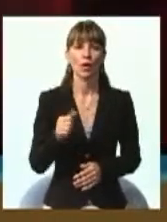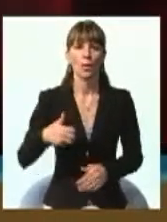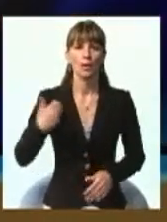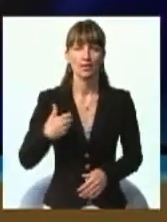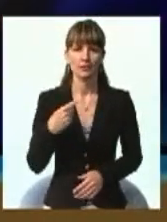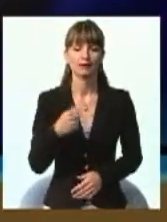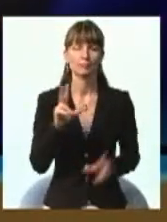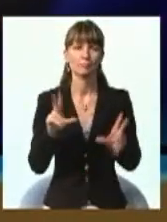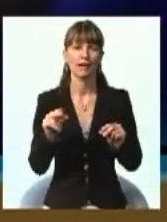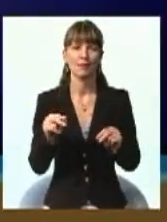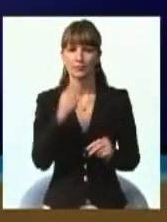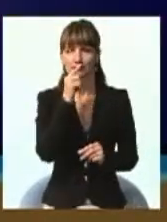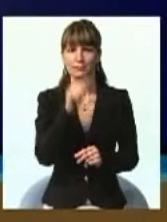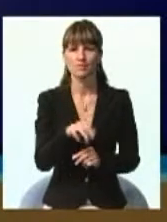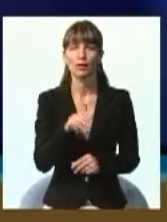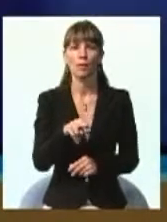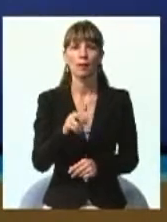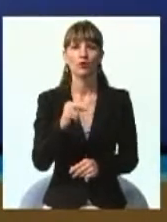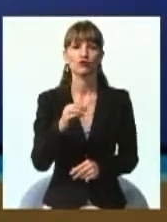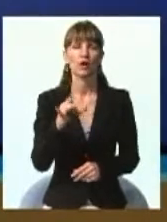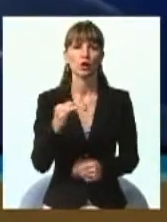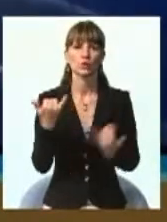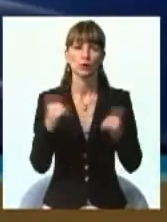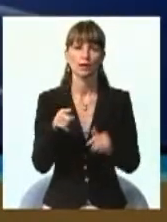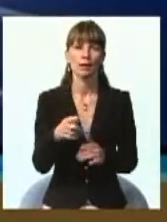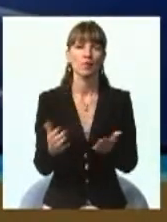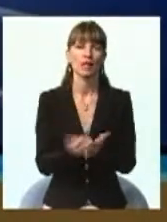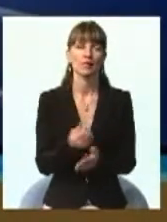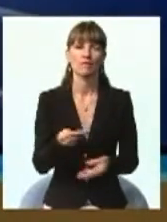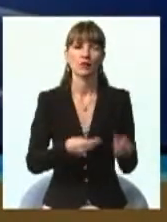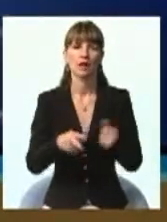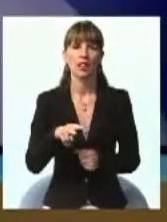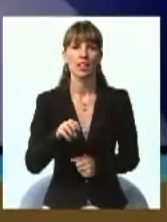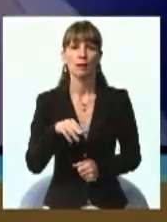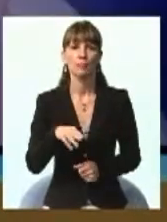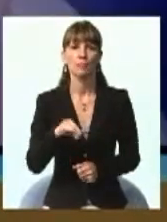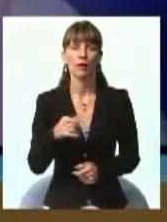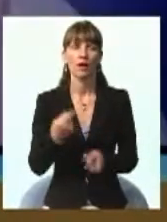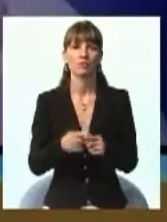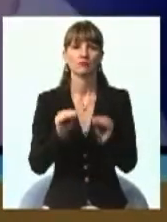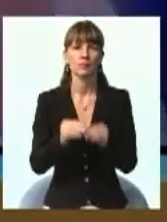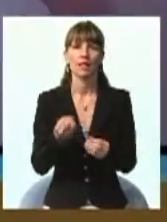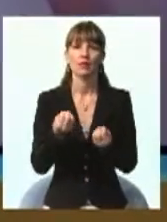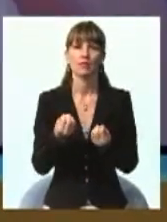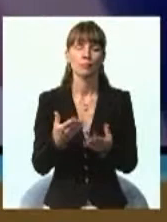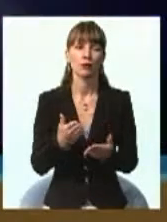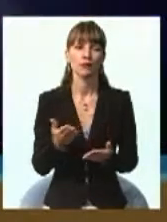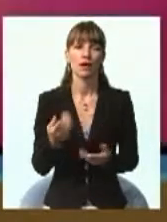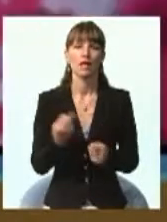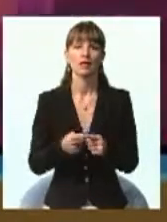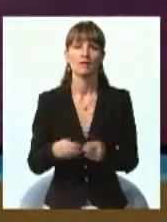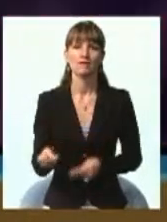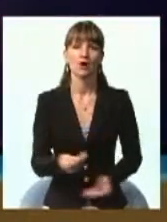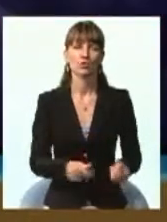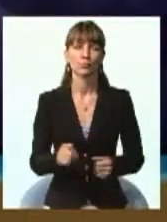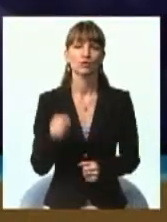йому пощастило опинитись у печері чудес, а там знайти чарівну лампу. Цей предмет не просто незвичайний, а чарівний, адже